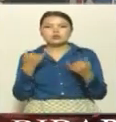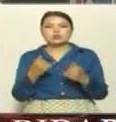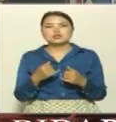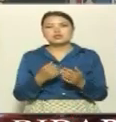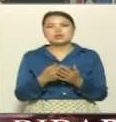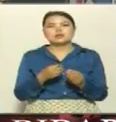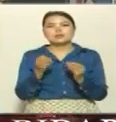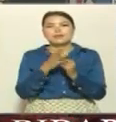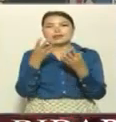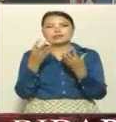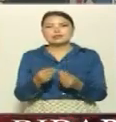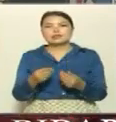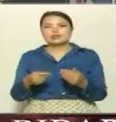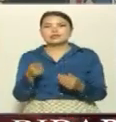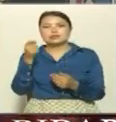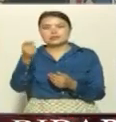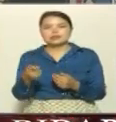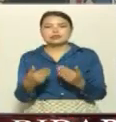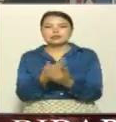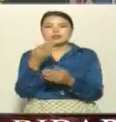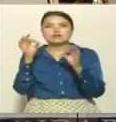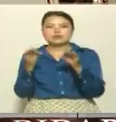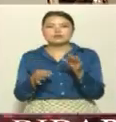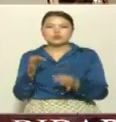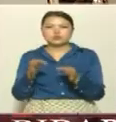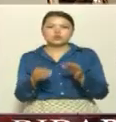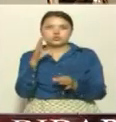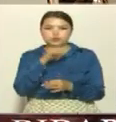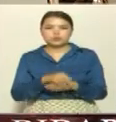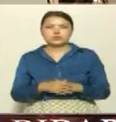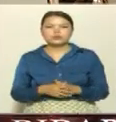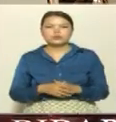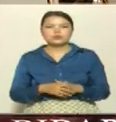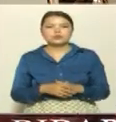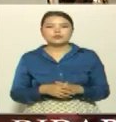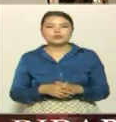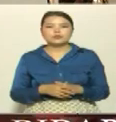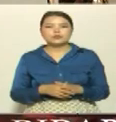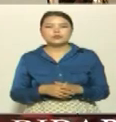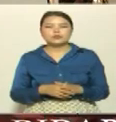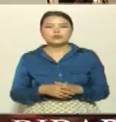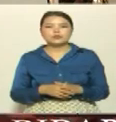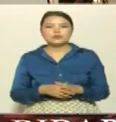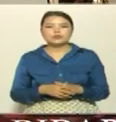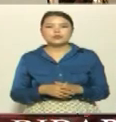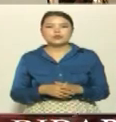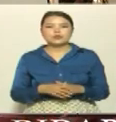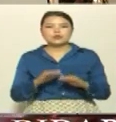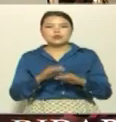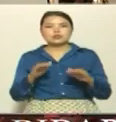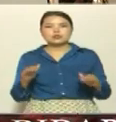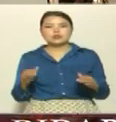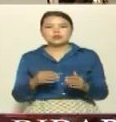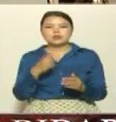подать апелляцию в вышестоящую инстанцию. То есть он своих троих детей в